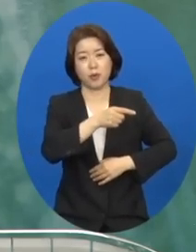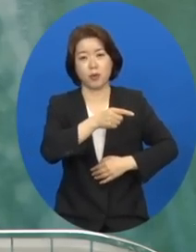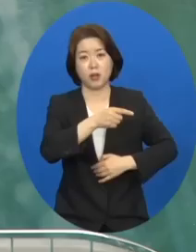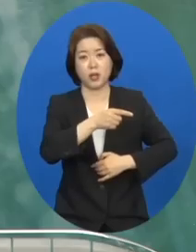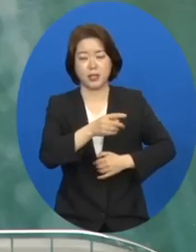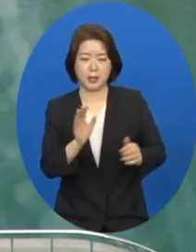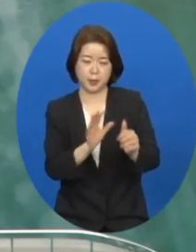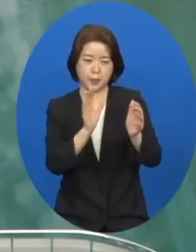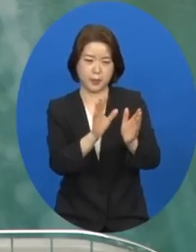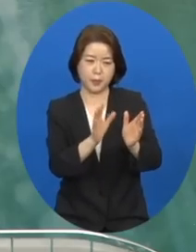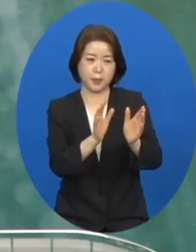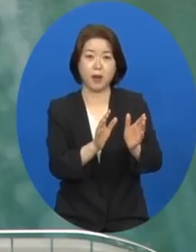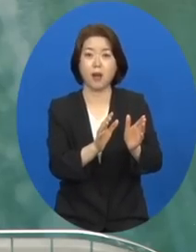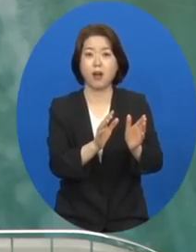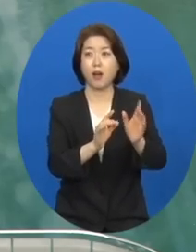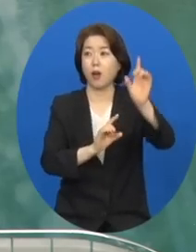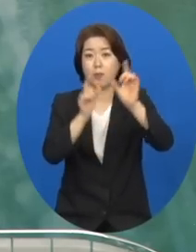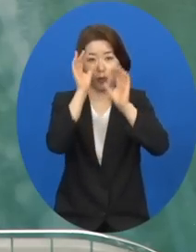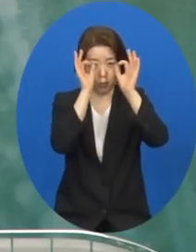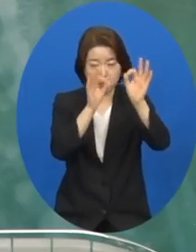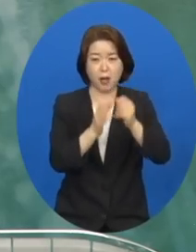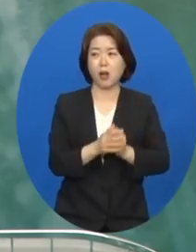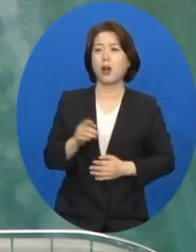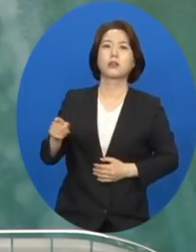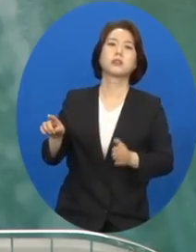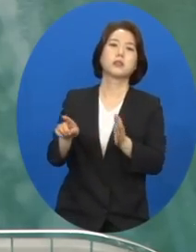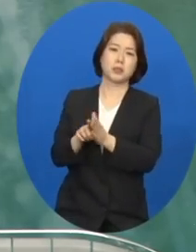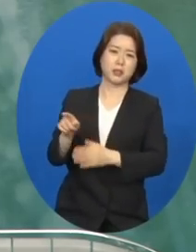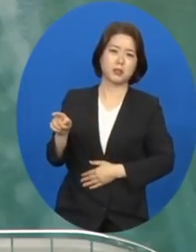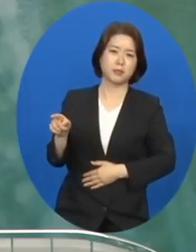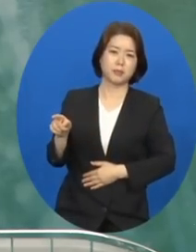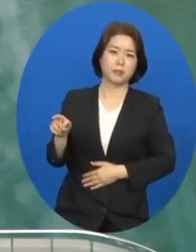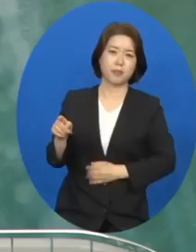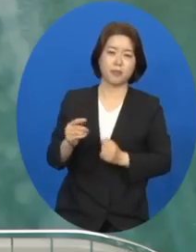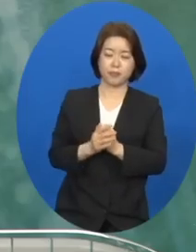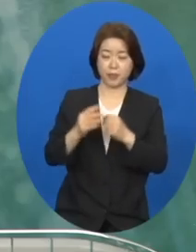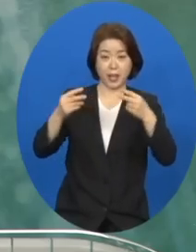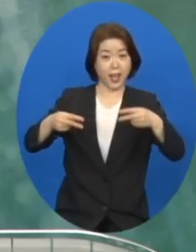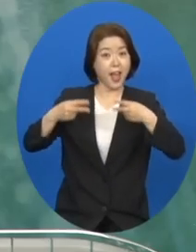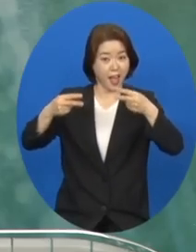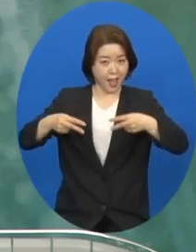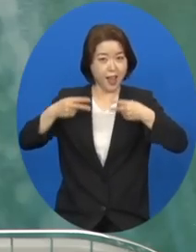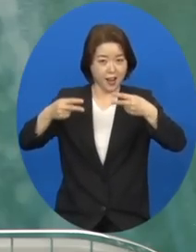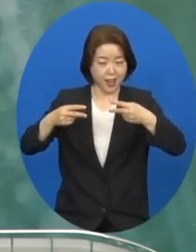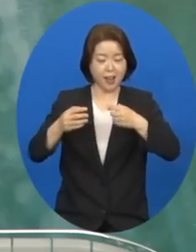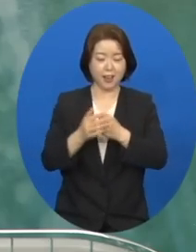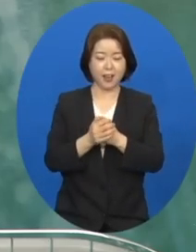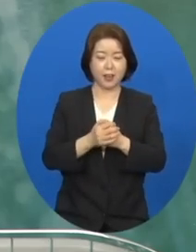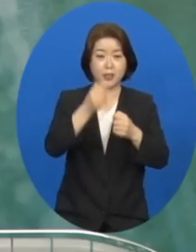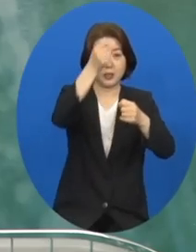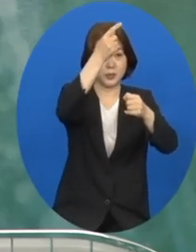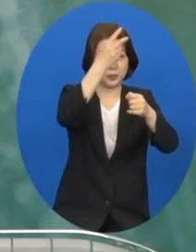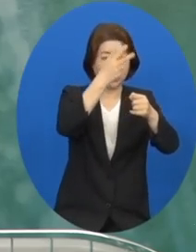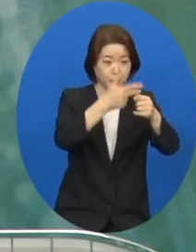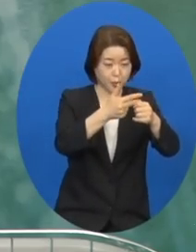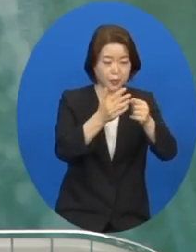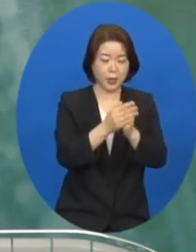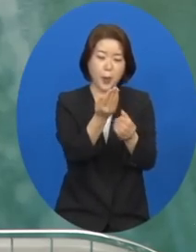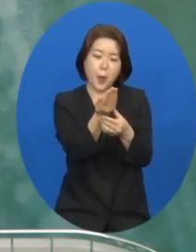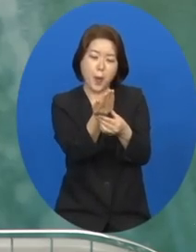경매 해주는 것을 보았습니다 바로 그 믿음이 에요 엘자가 7번째 그 손바닥 만한 그림을 봤을 때